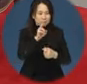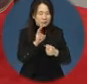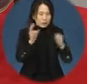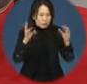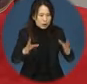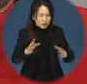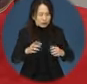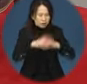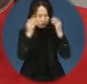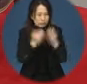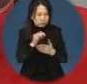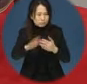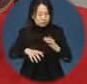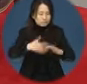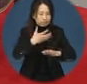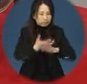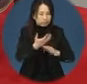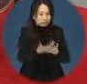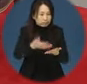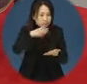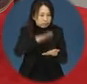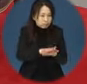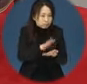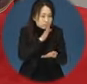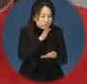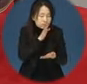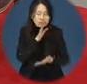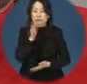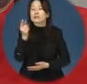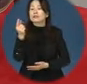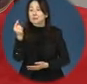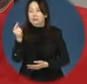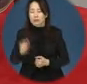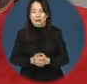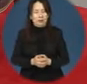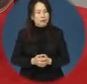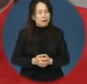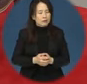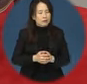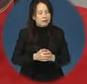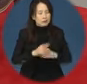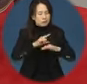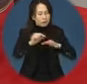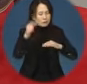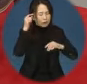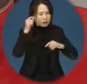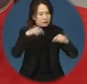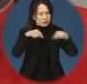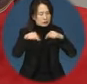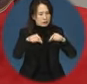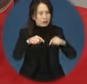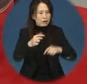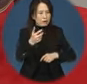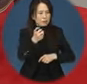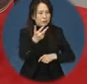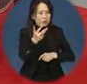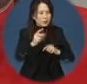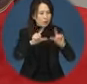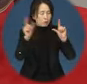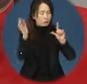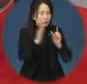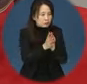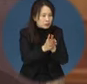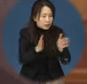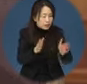그렇죠 그렇습니다 우리나라 지방자치가 88년 인가 그때부터 다시 제도가 도입된 거죠